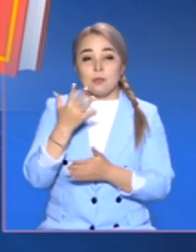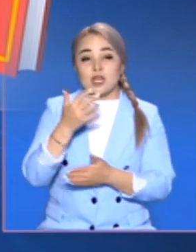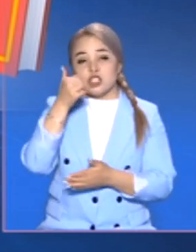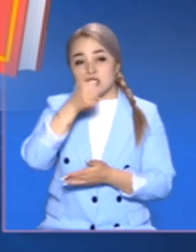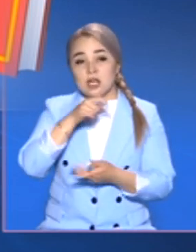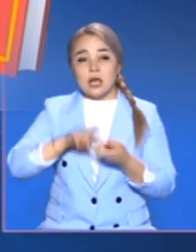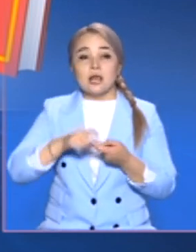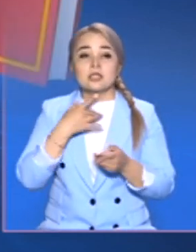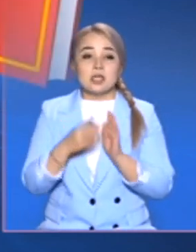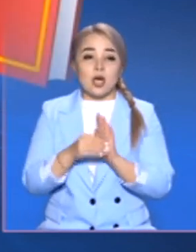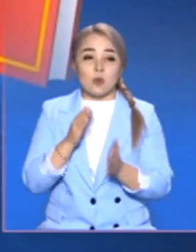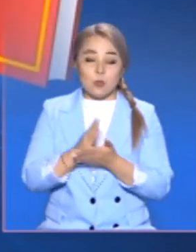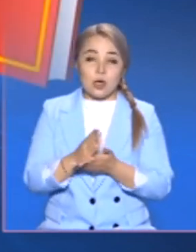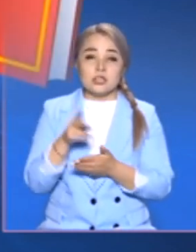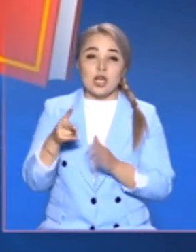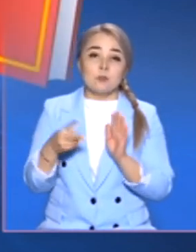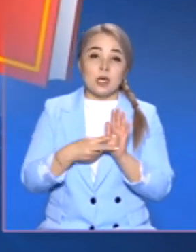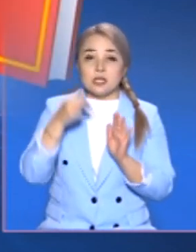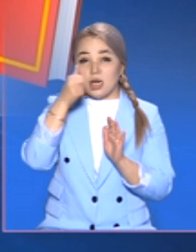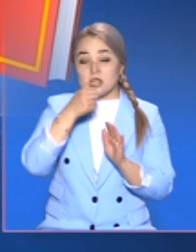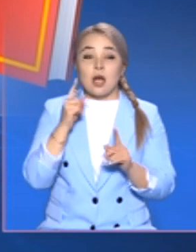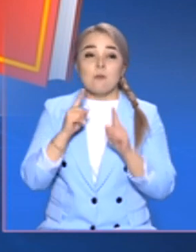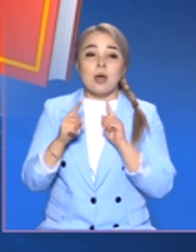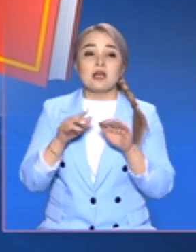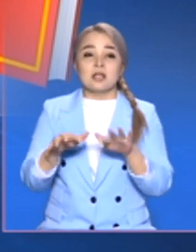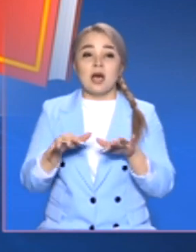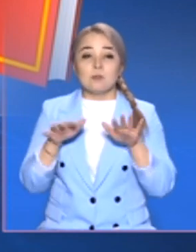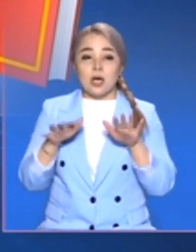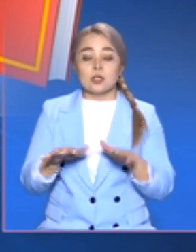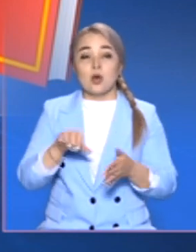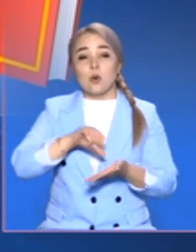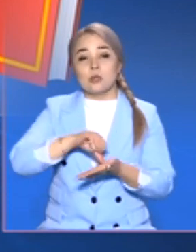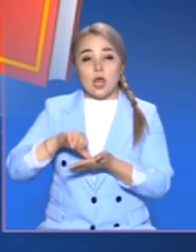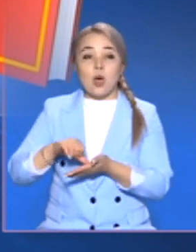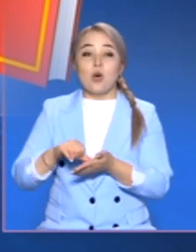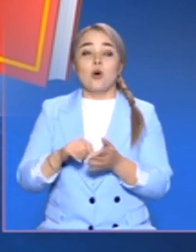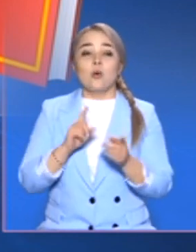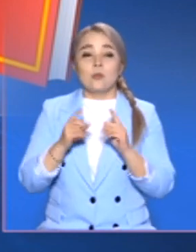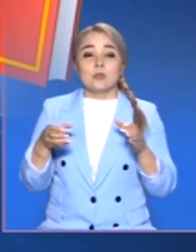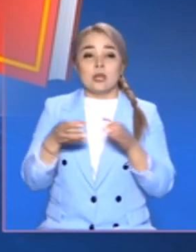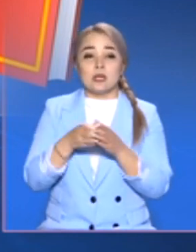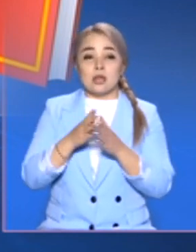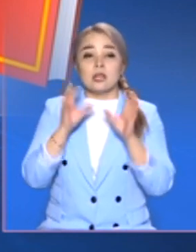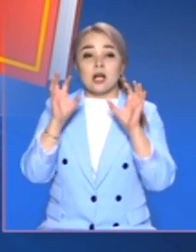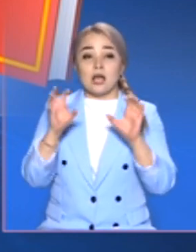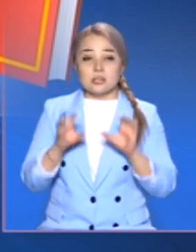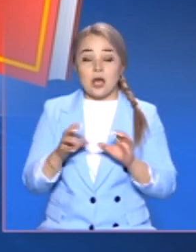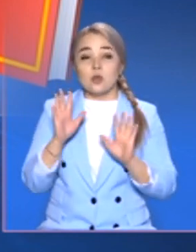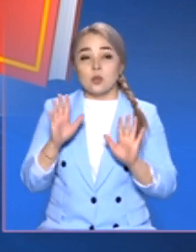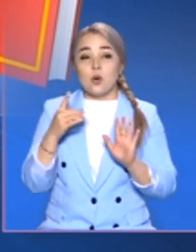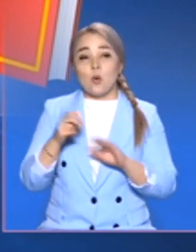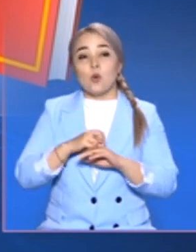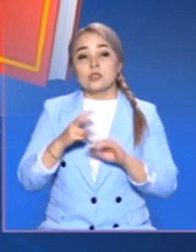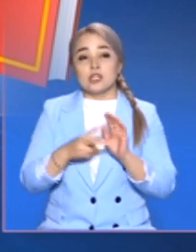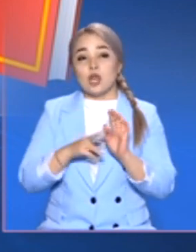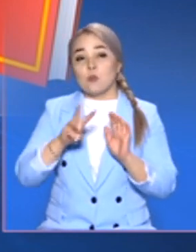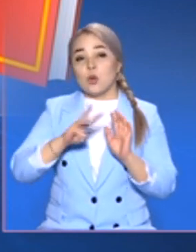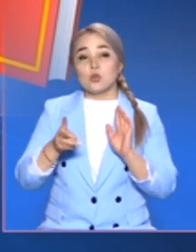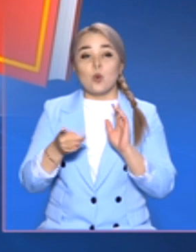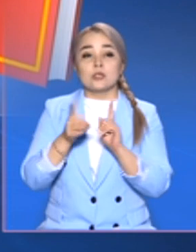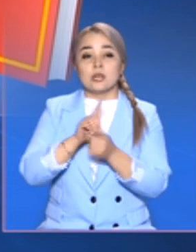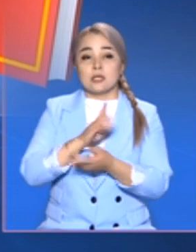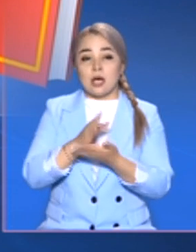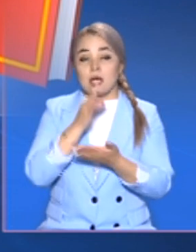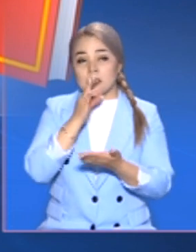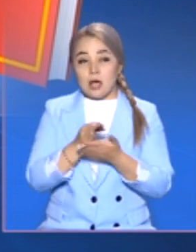болды. 2007 жылы парламенттің бірлескен отырысында конституция небәрі 17 минутта